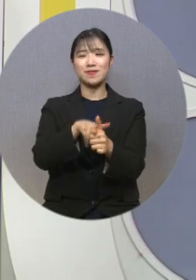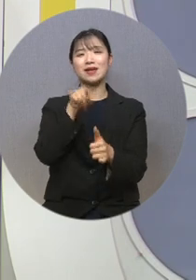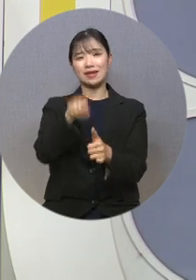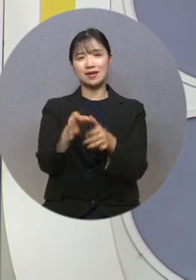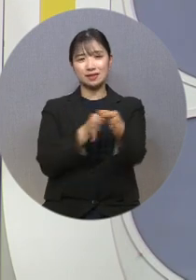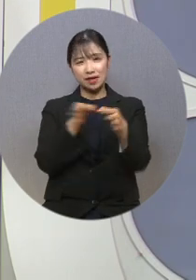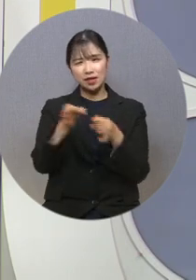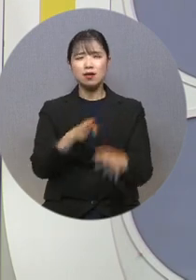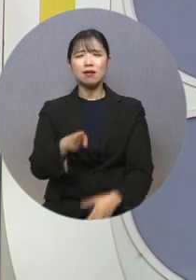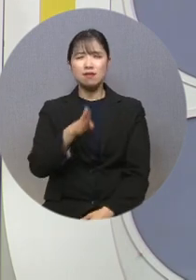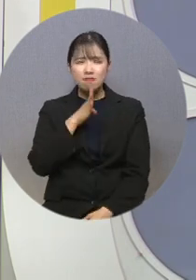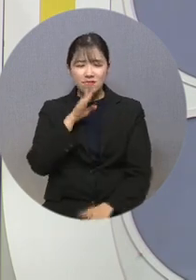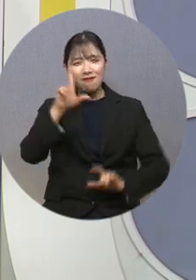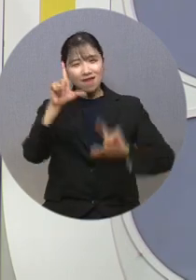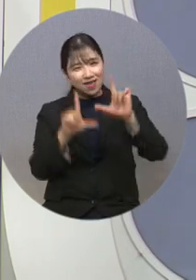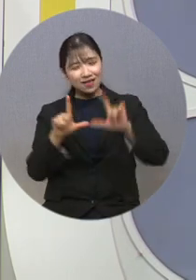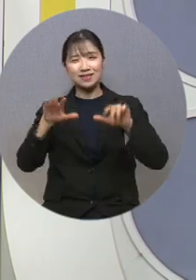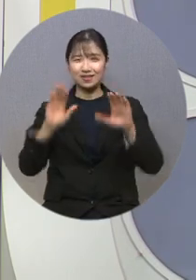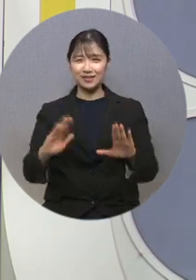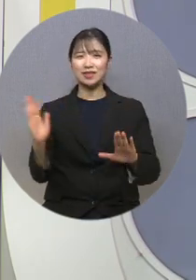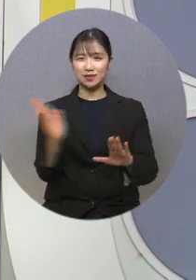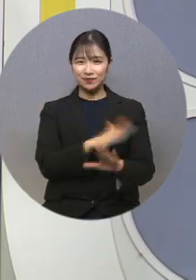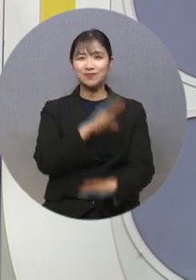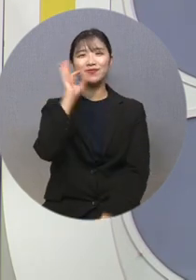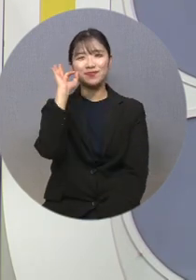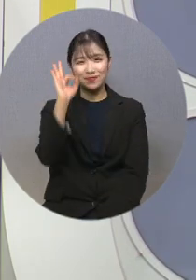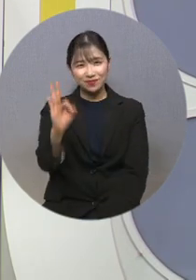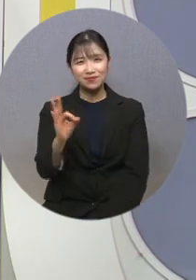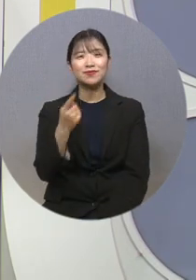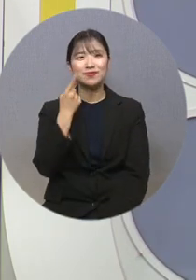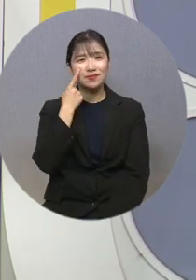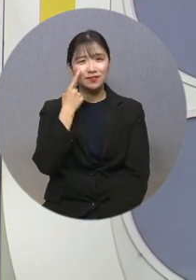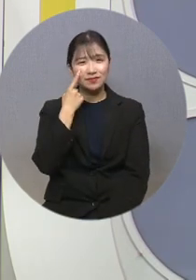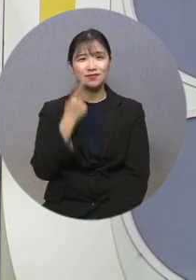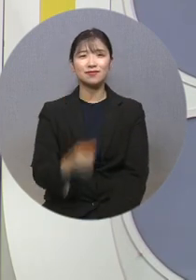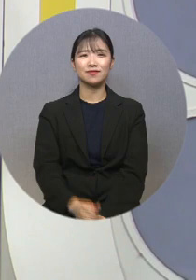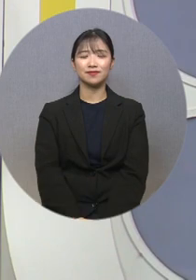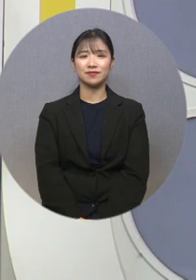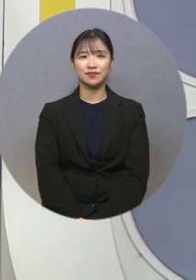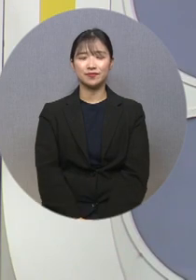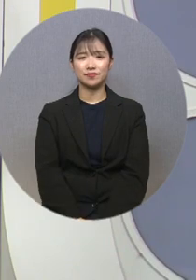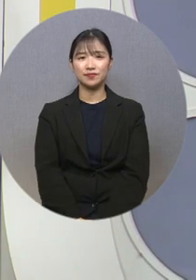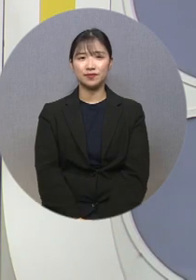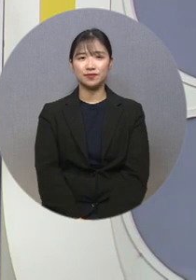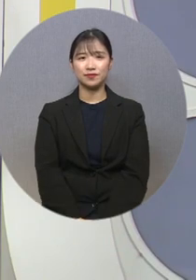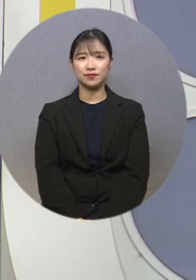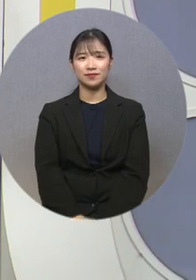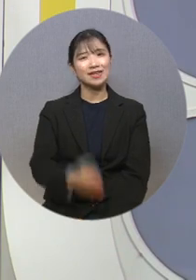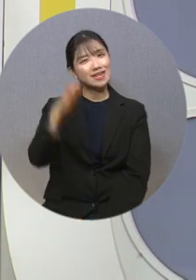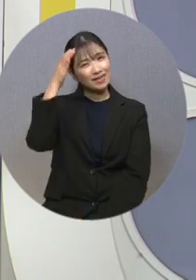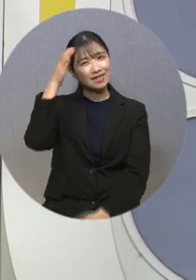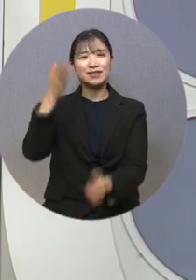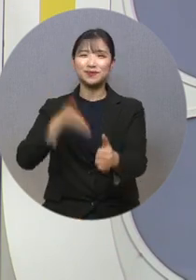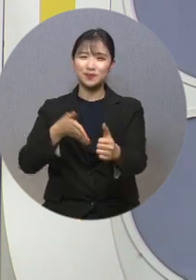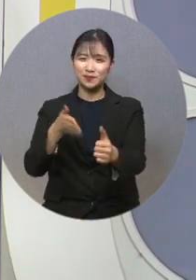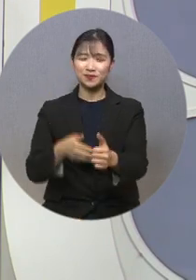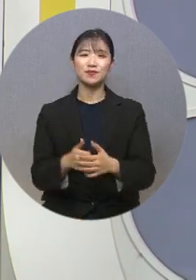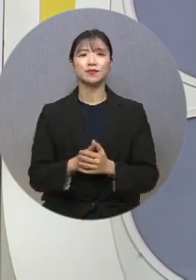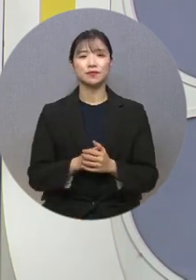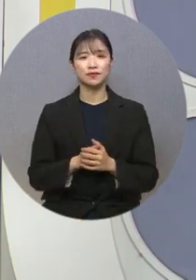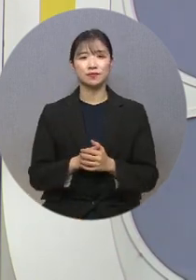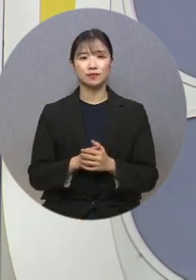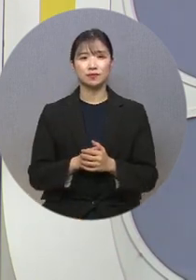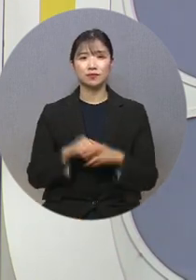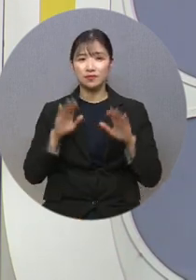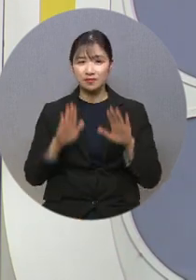그 진면목을 지금부터 낱낱이 저희가 살펴드리겠습니다. 기대해 주세요. 그러면